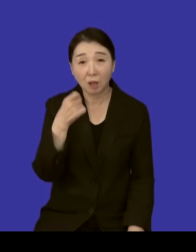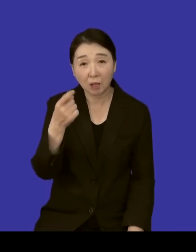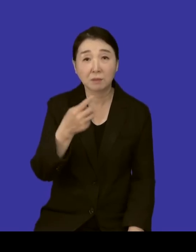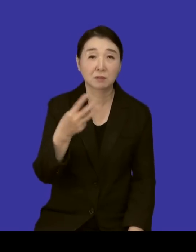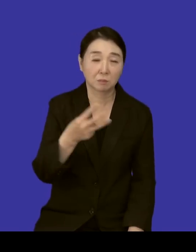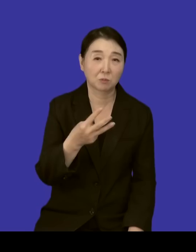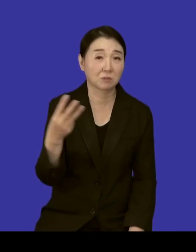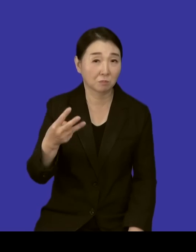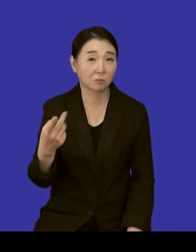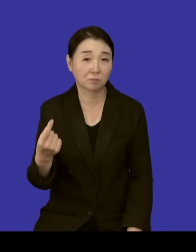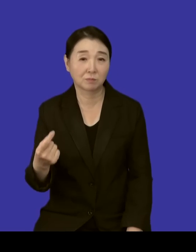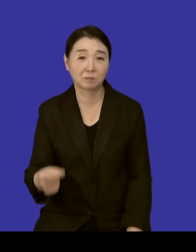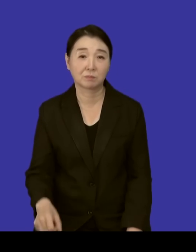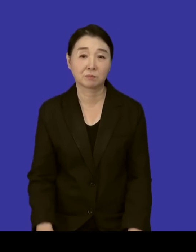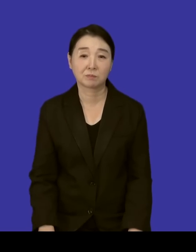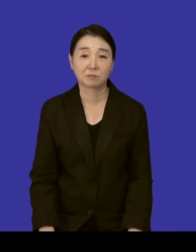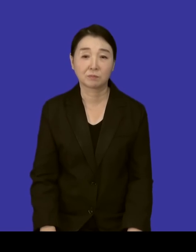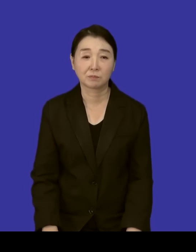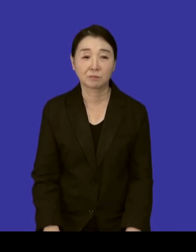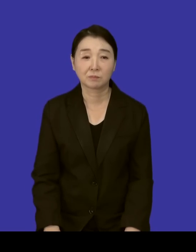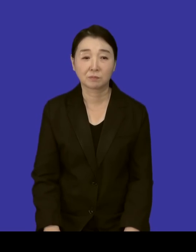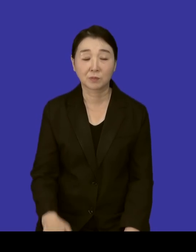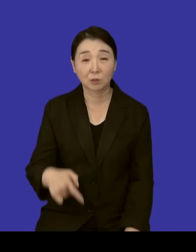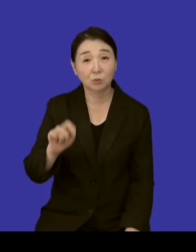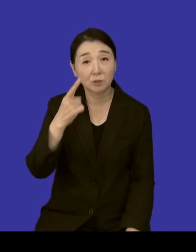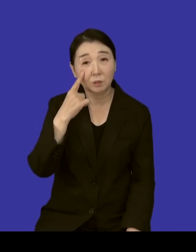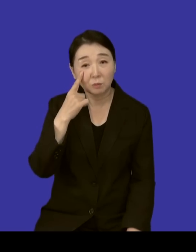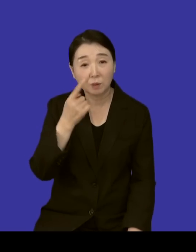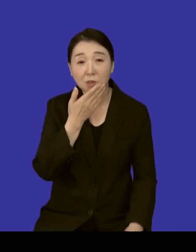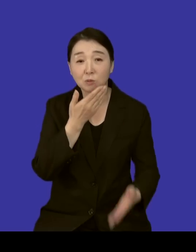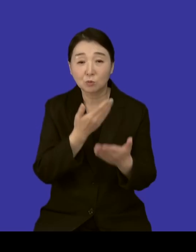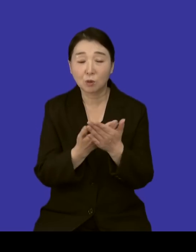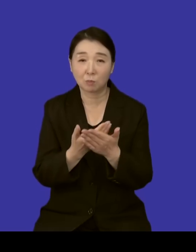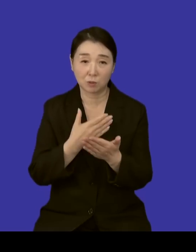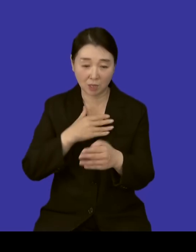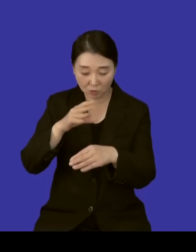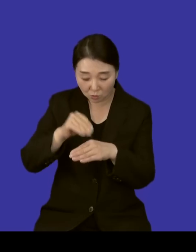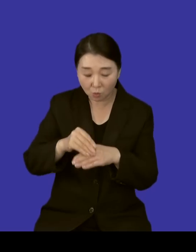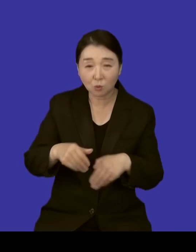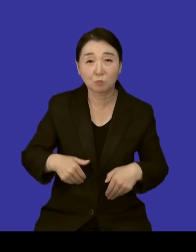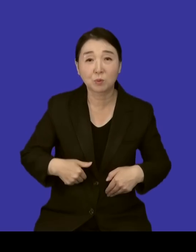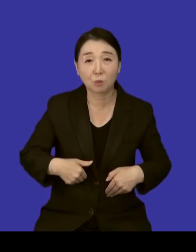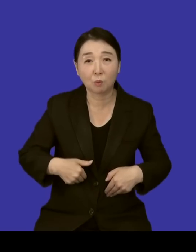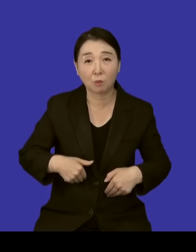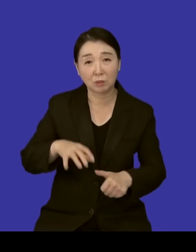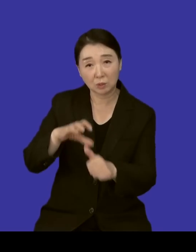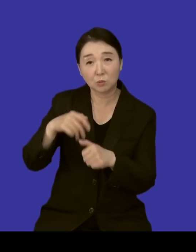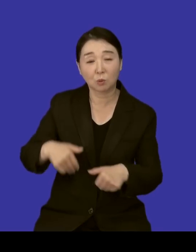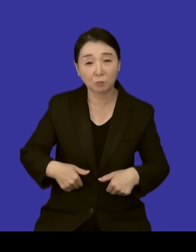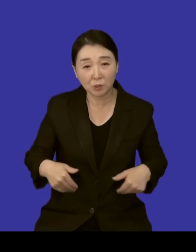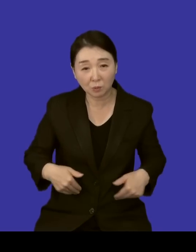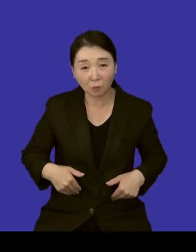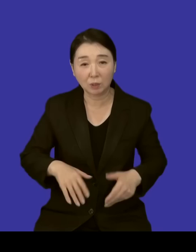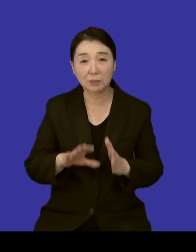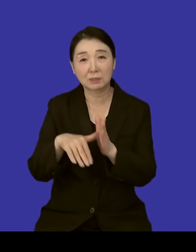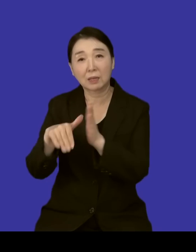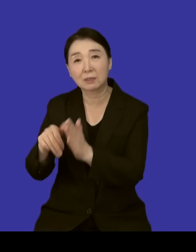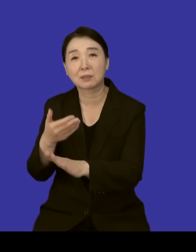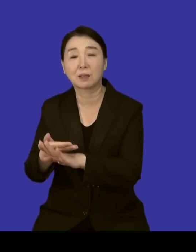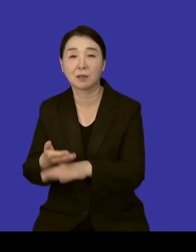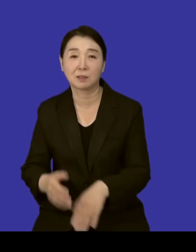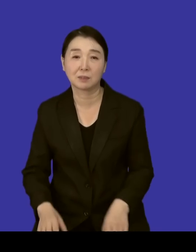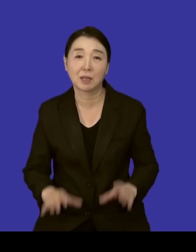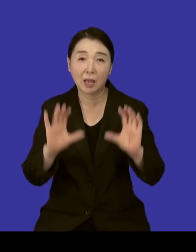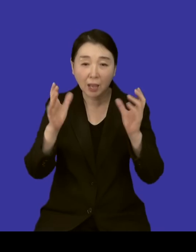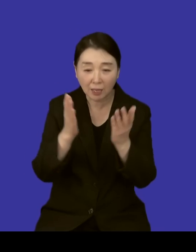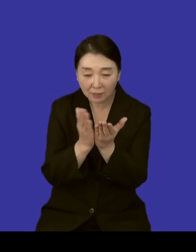거죠. 아니 이렇게 그런데다가 큐티라면 사실 예. 또 중요한 게 적용을 좀 해야 되죠. 그 적용이 다 세대별로 있어. 있는 거예요. 아, 그래요? 예,